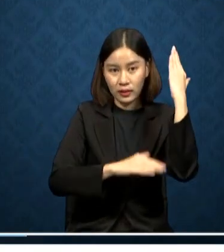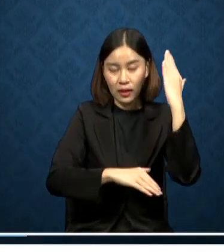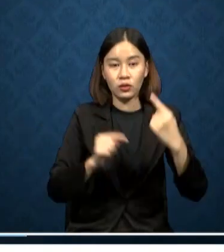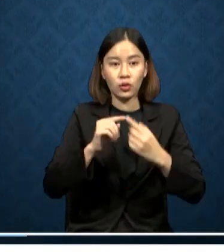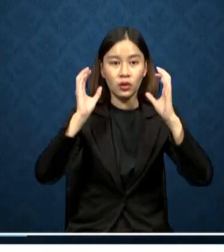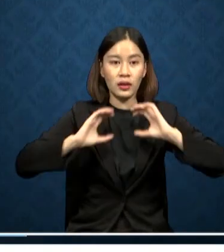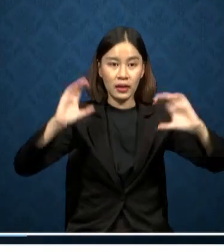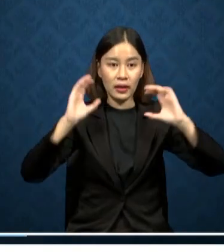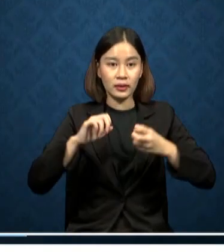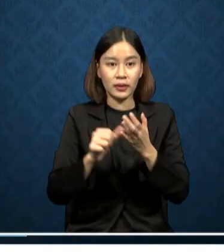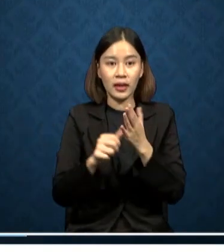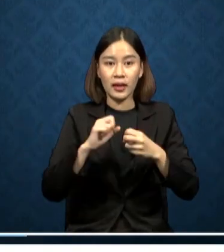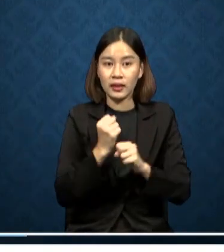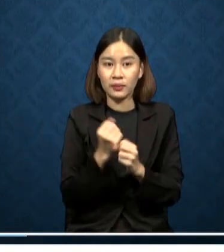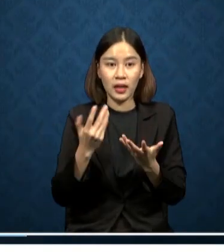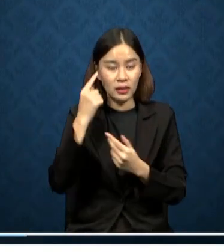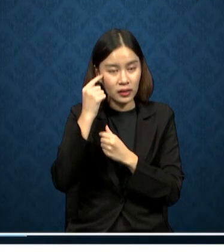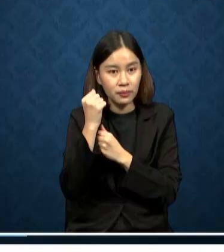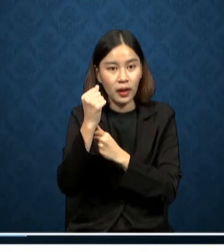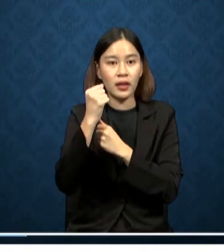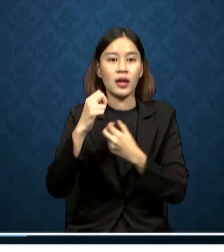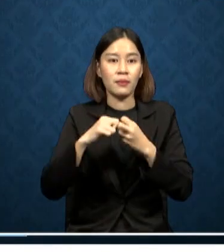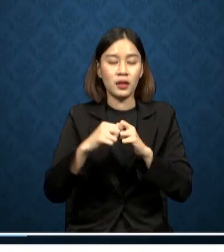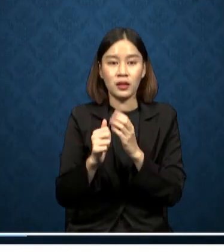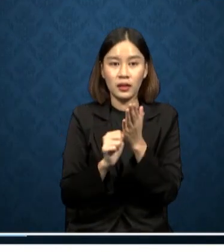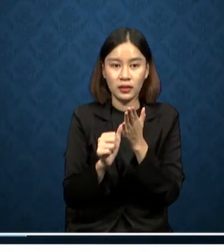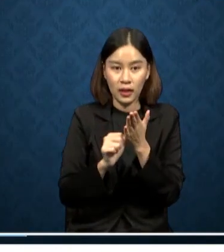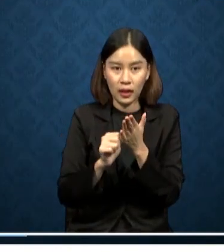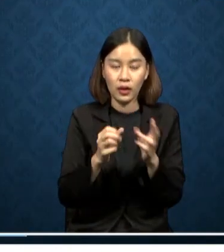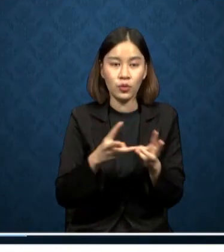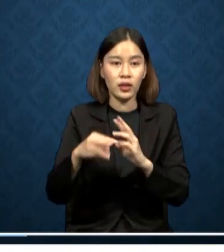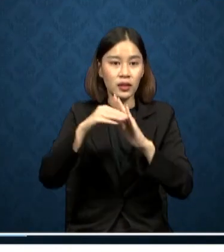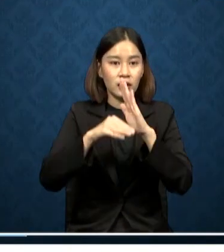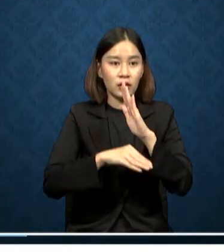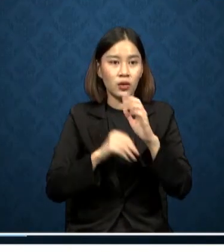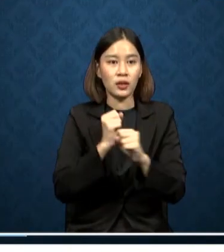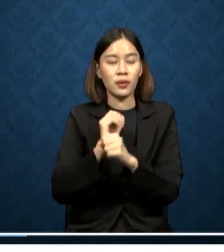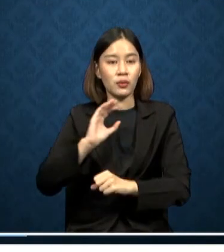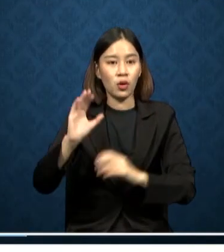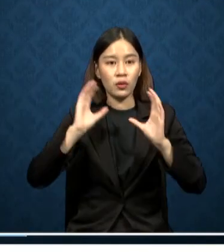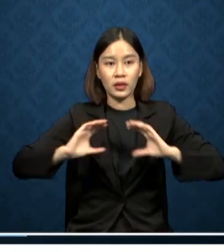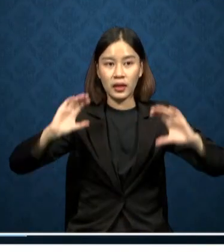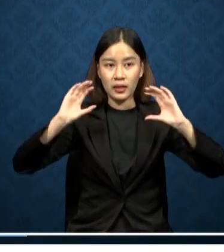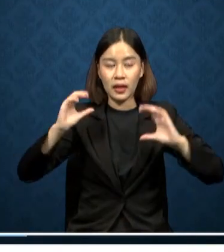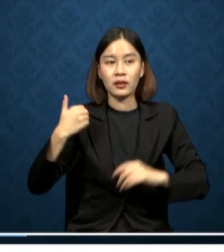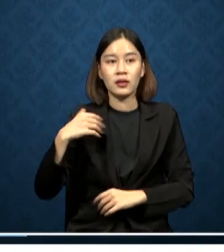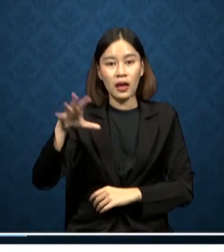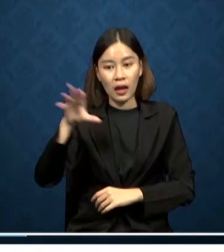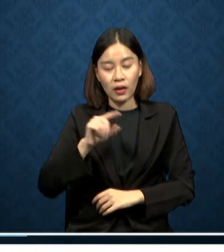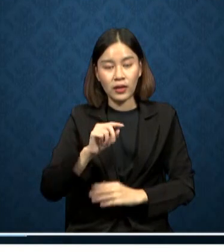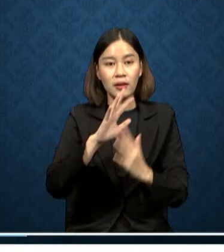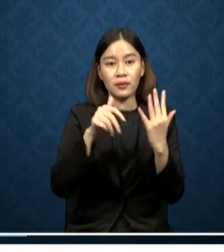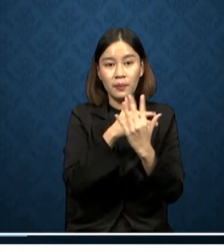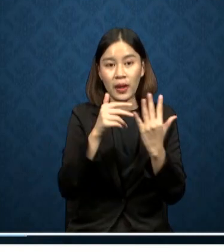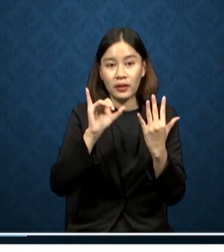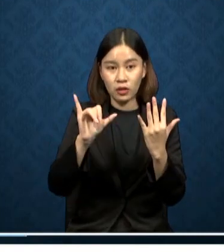ัทมีควพยายามอยางมากในการแ้ไขปัญหาโยหลกใกดเนงานของภาคลัรได้น้มหนำยษษาตพระชัท